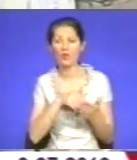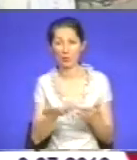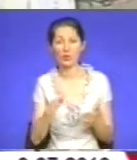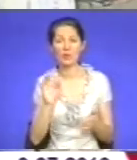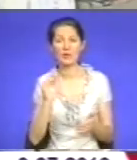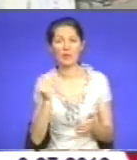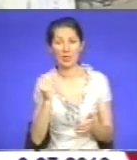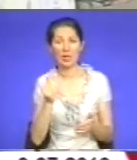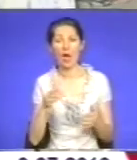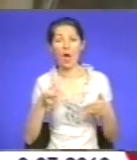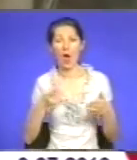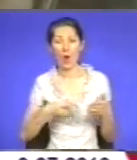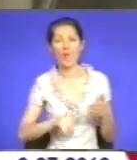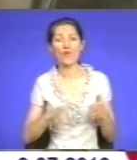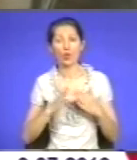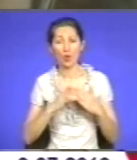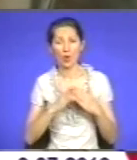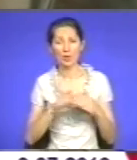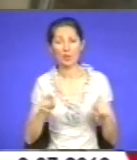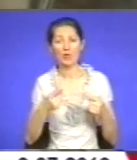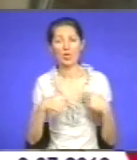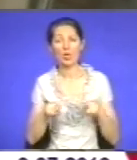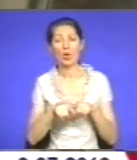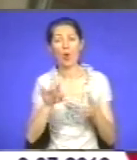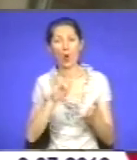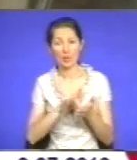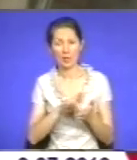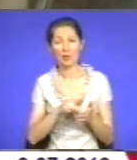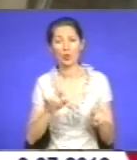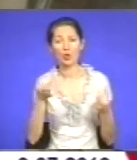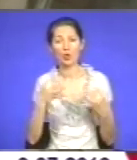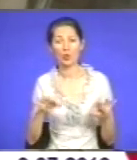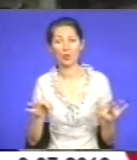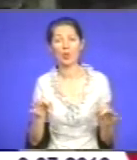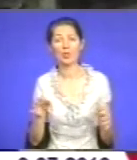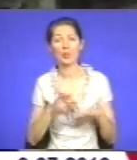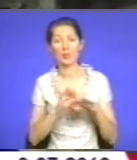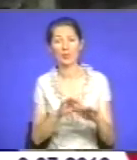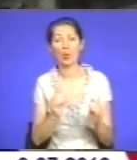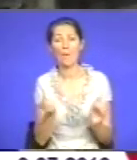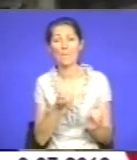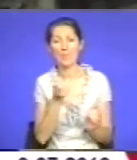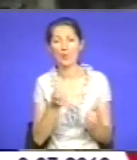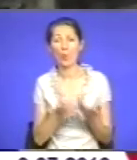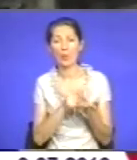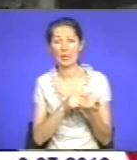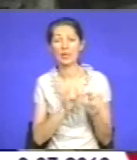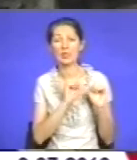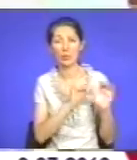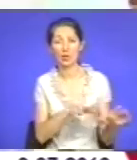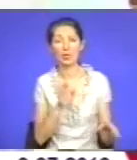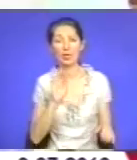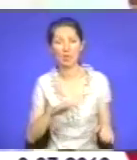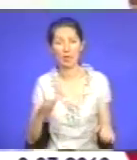будинку. Створення такого центру, як зауважив Петро Гоч, дозволить звести до мінімуму кількість покинутих дітей, і вони матимуть